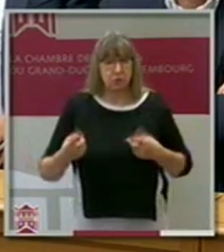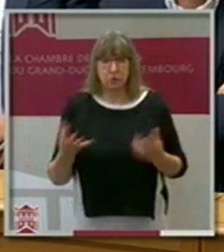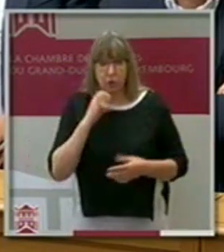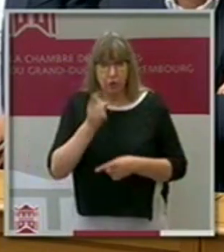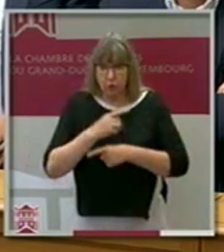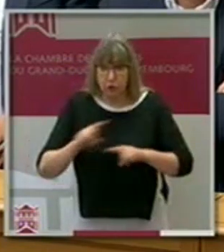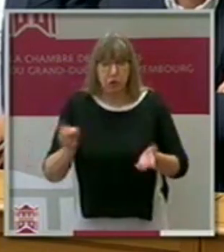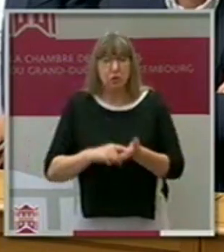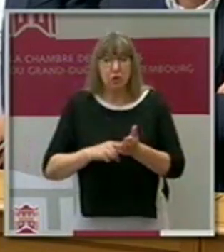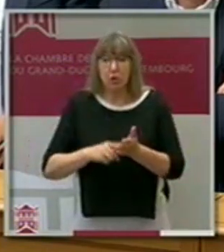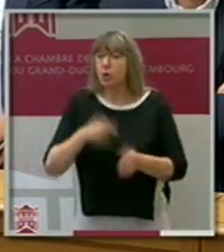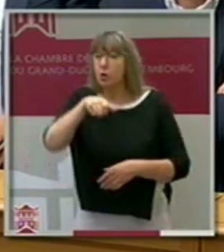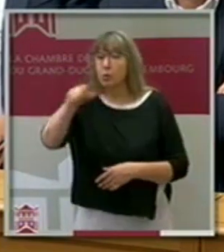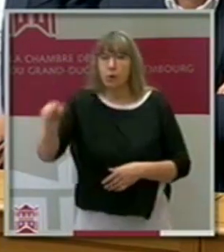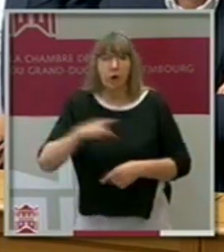Regierung funktioniert.